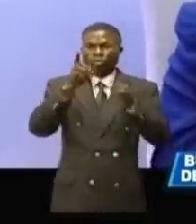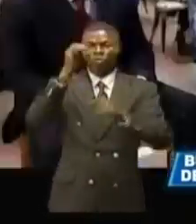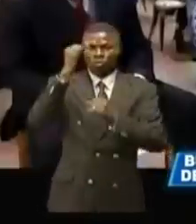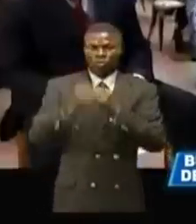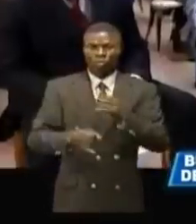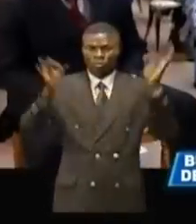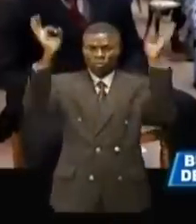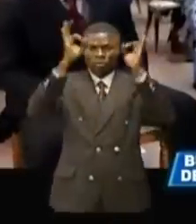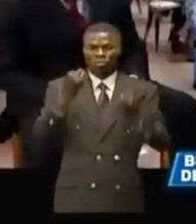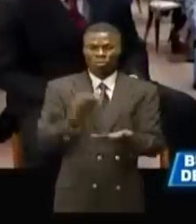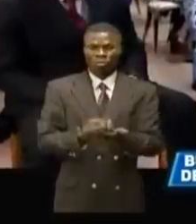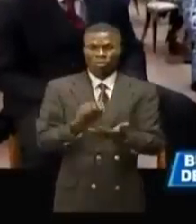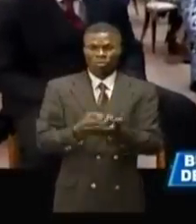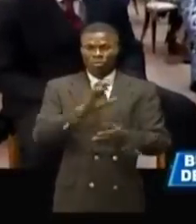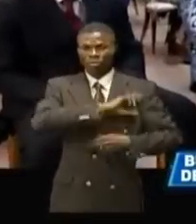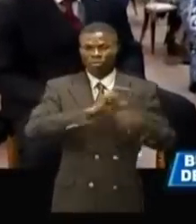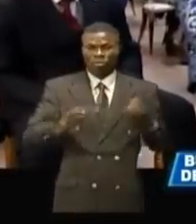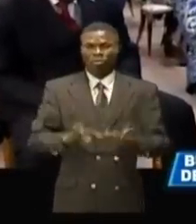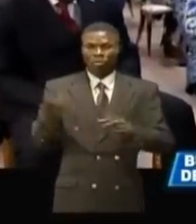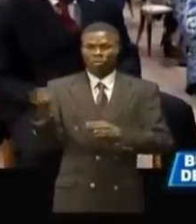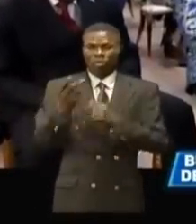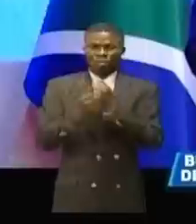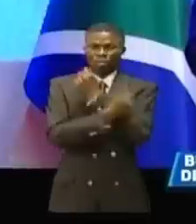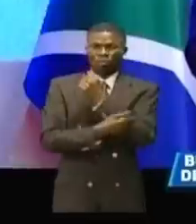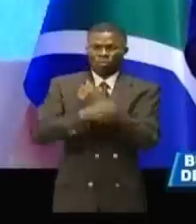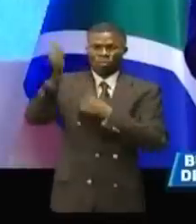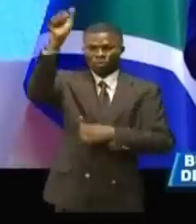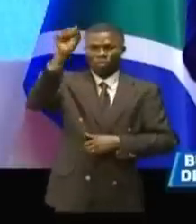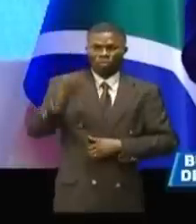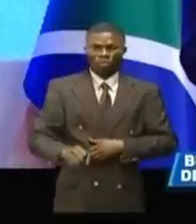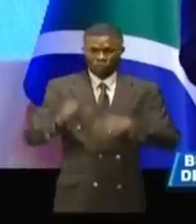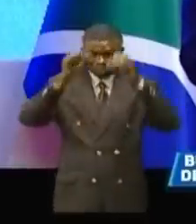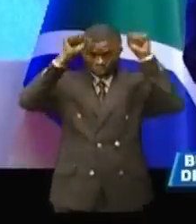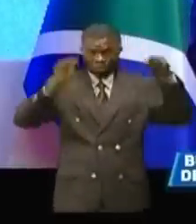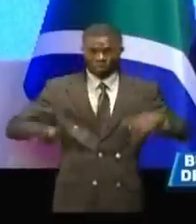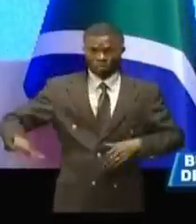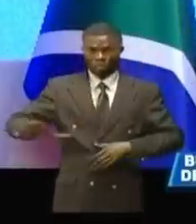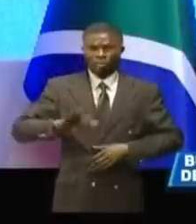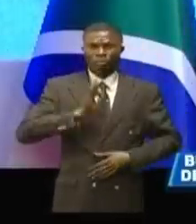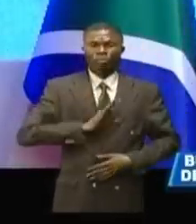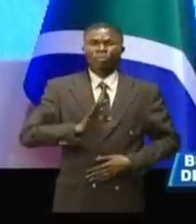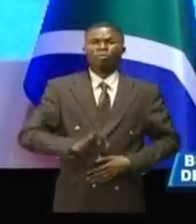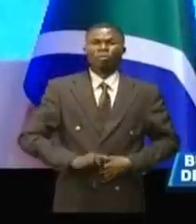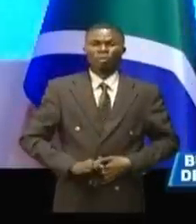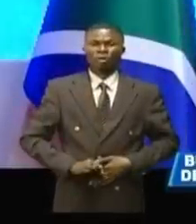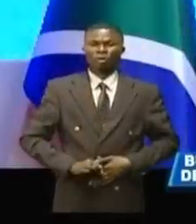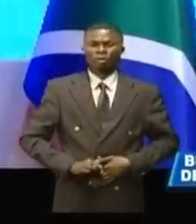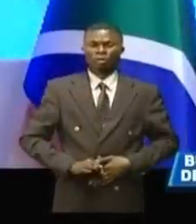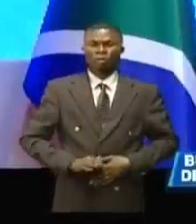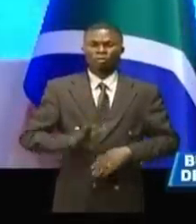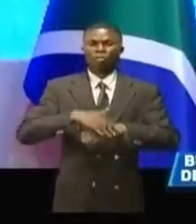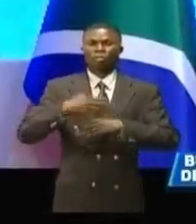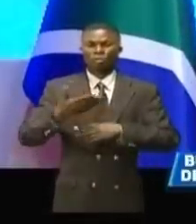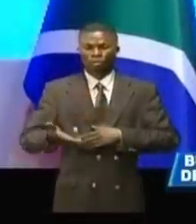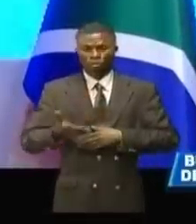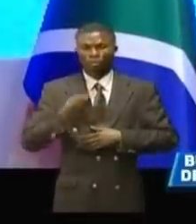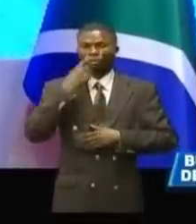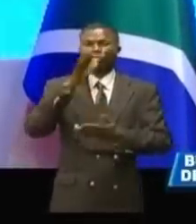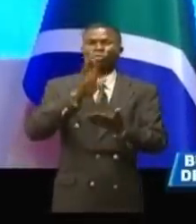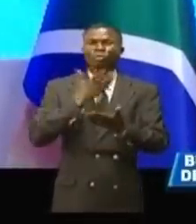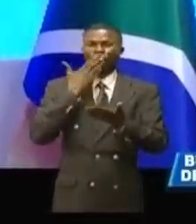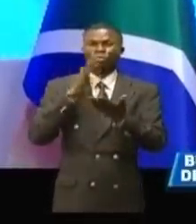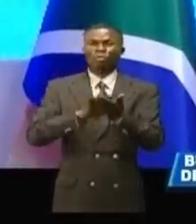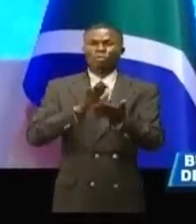Forum économique RDC-RSA, le président de la République, Félix-Antoine Tshisekedi Tshilombo, a, après avoir remercié son